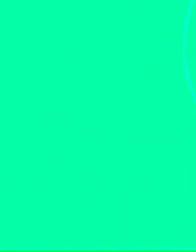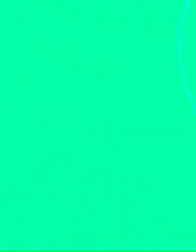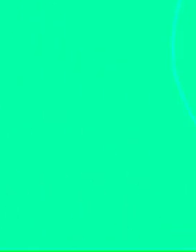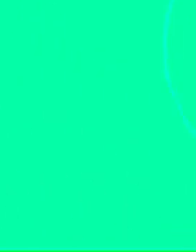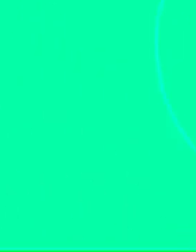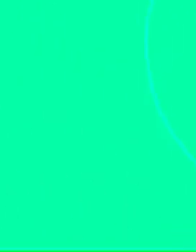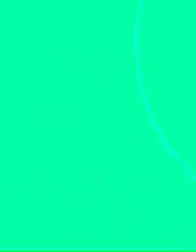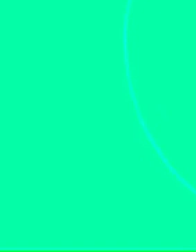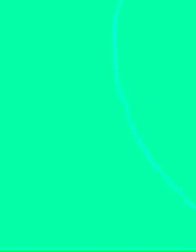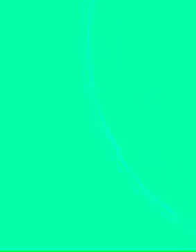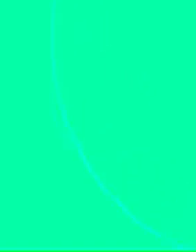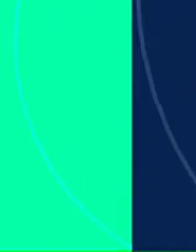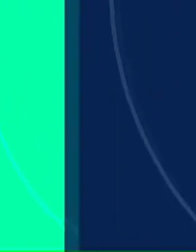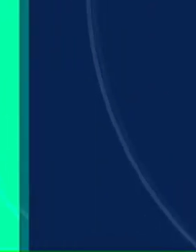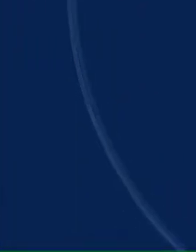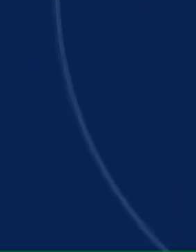Музика